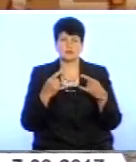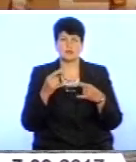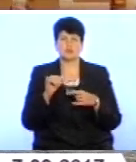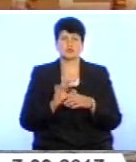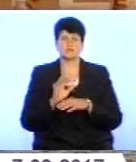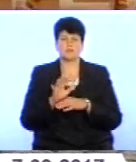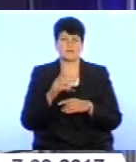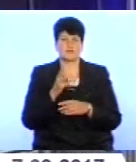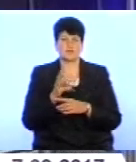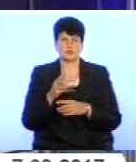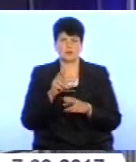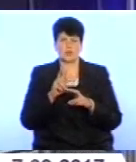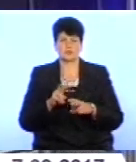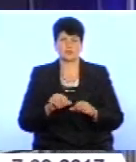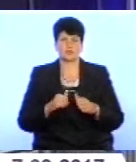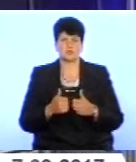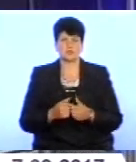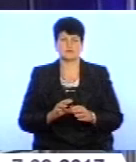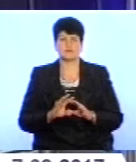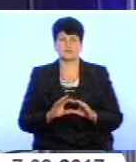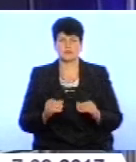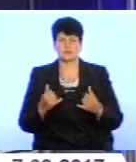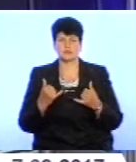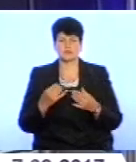на розгляд комісії. У мене все на сьогодні. Зі